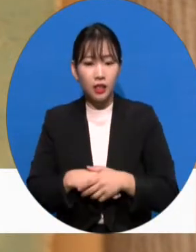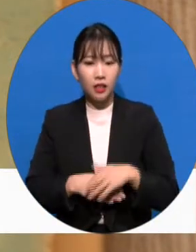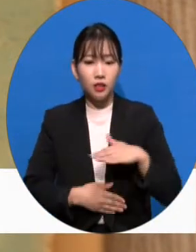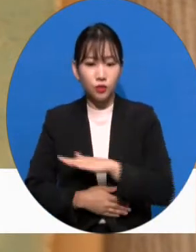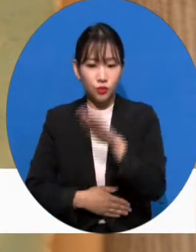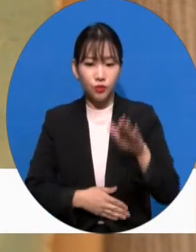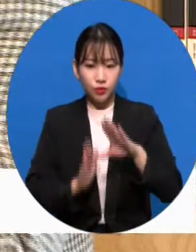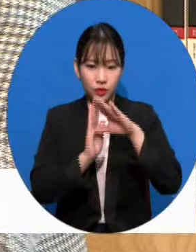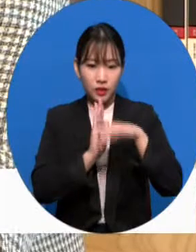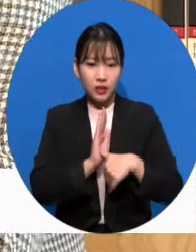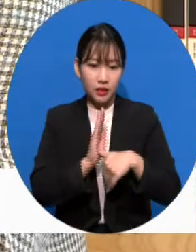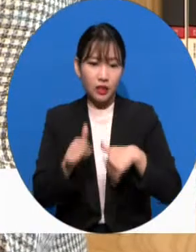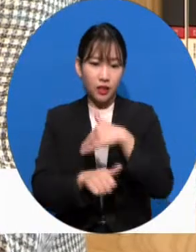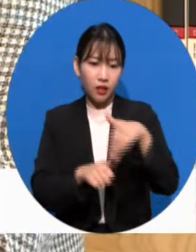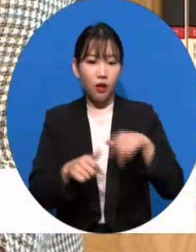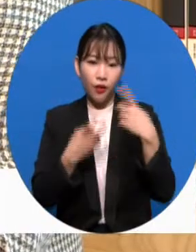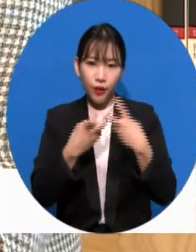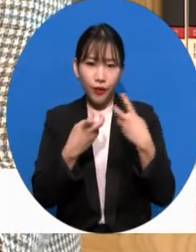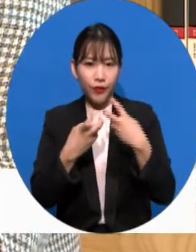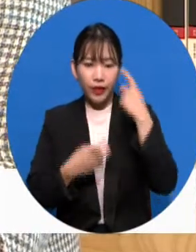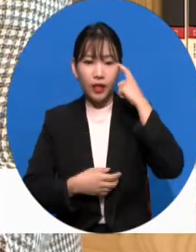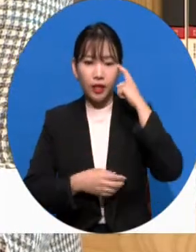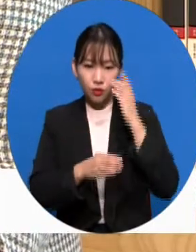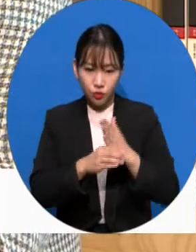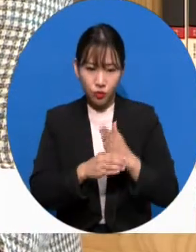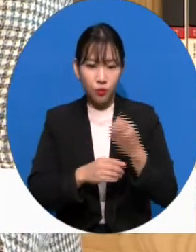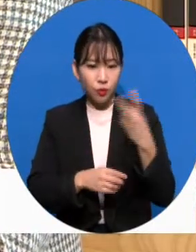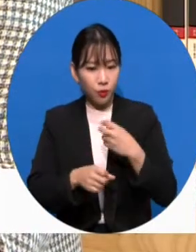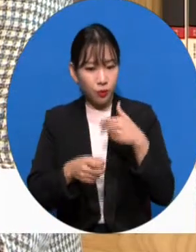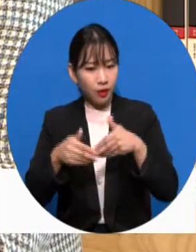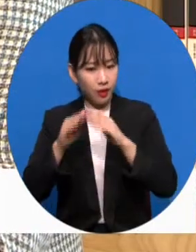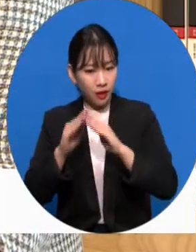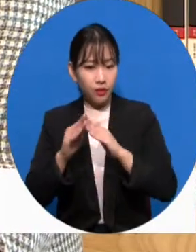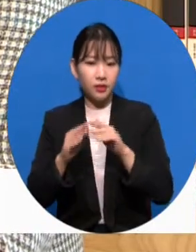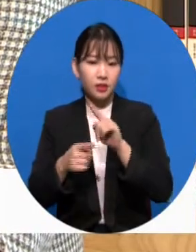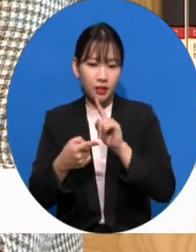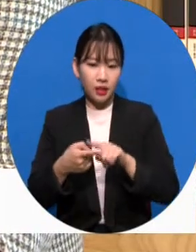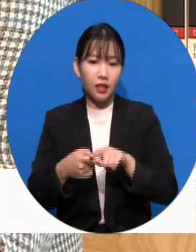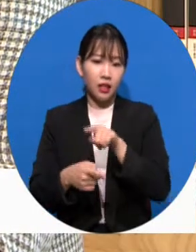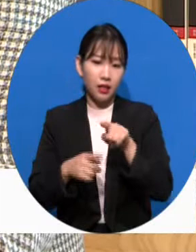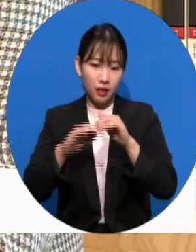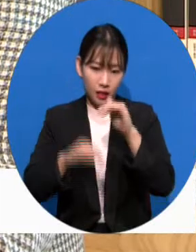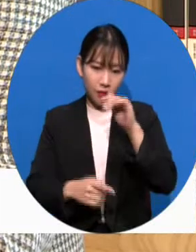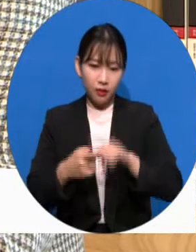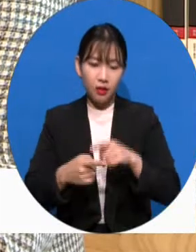문학이 우리 시대를 어떻게 바라보고 만들어가는가 하는 걸 보여주는,